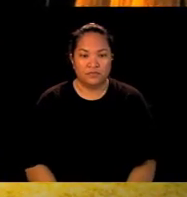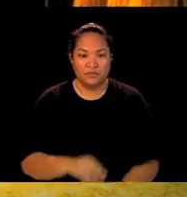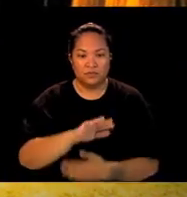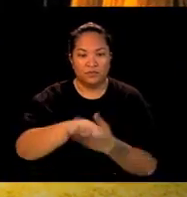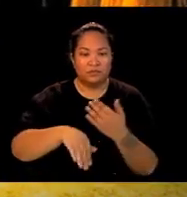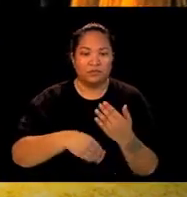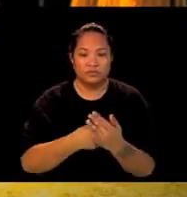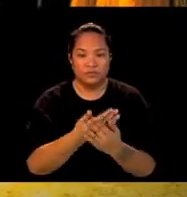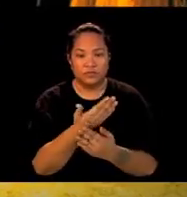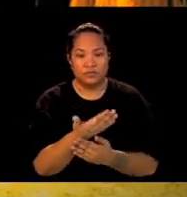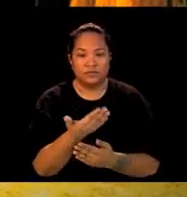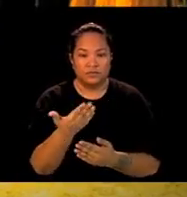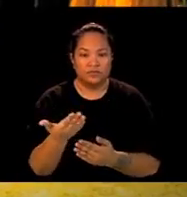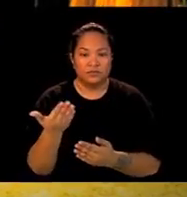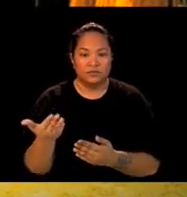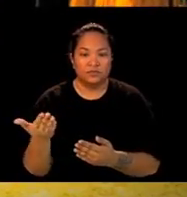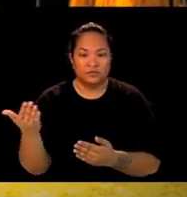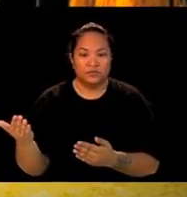Nan